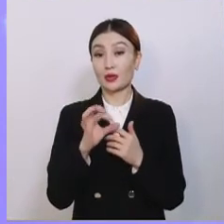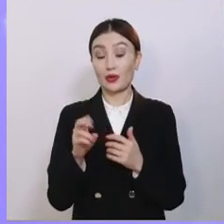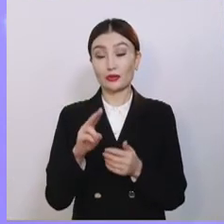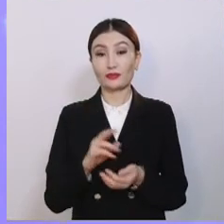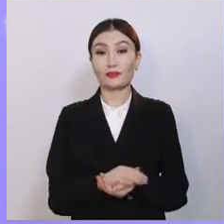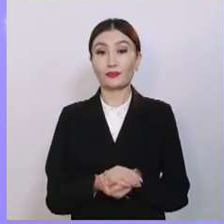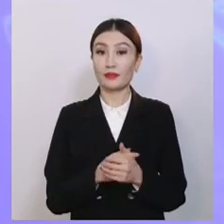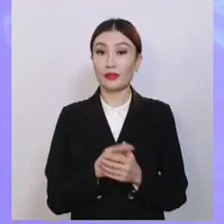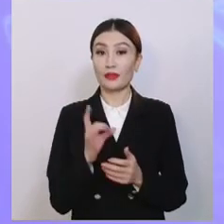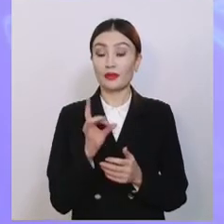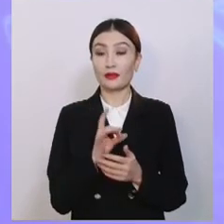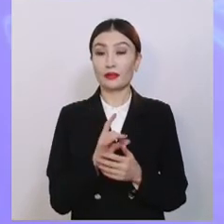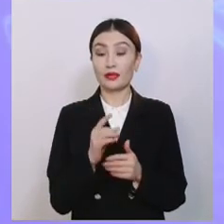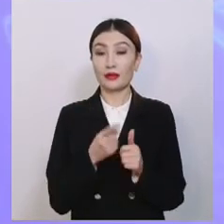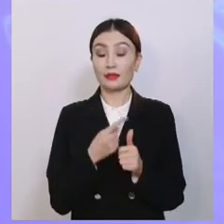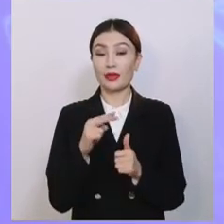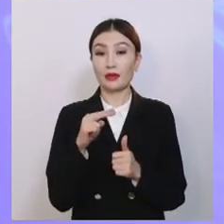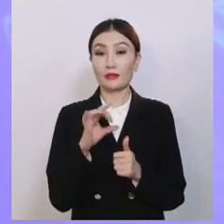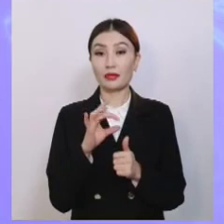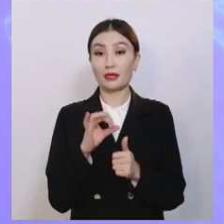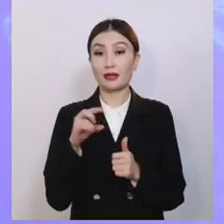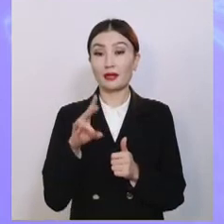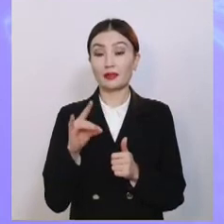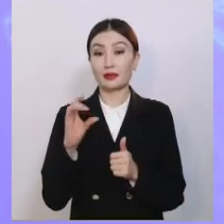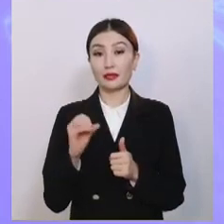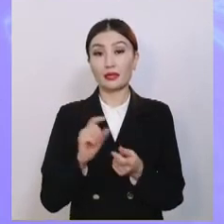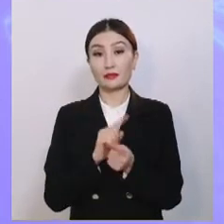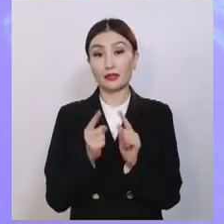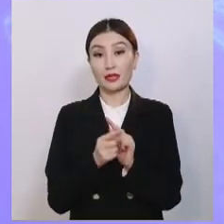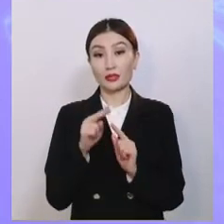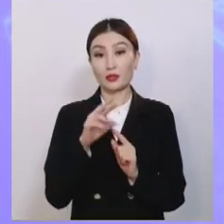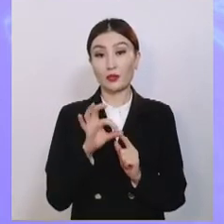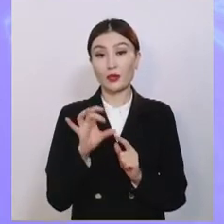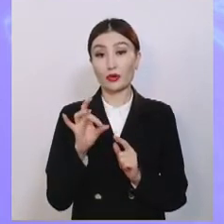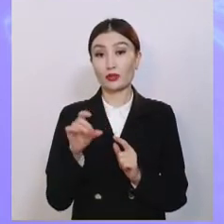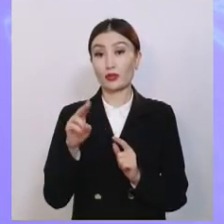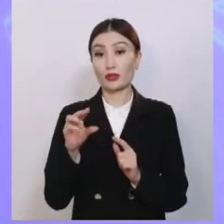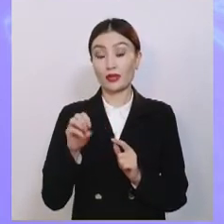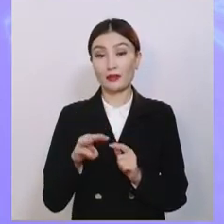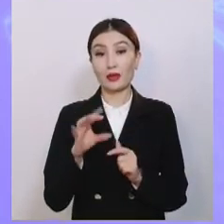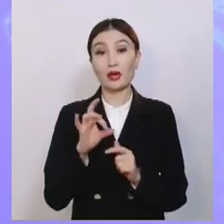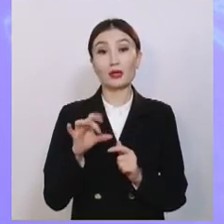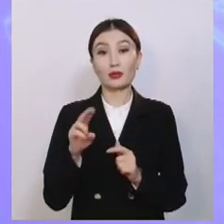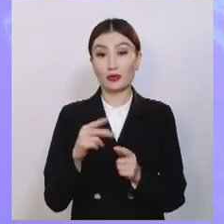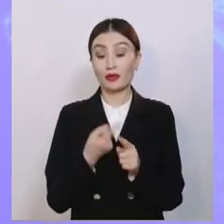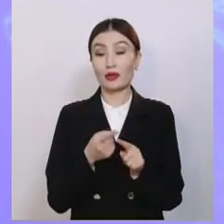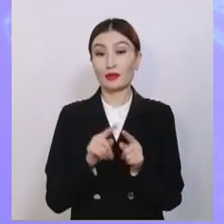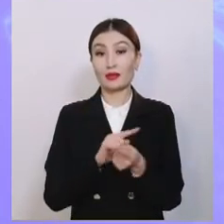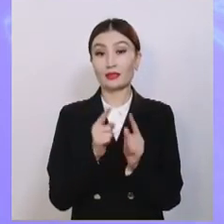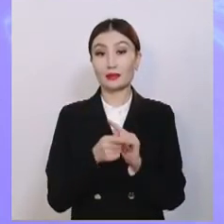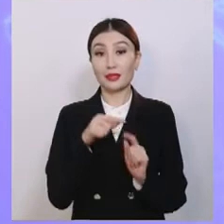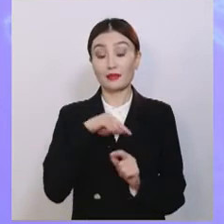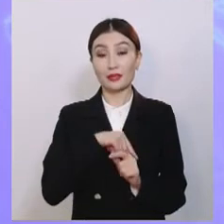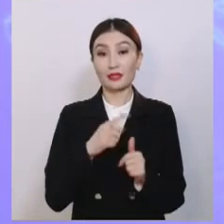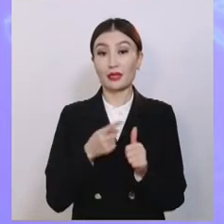род. Имена прилагательные изменяются по родам. Род – это изменяемый